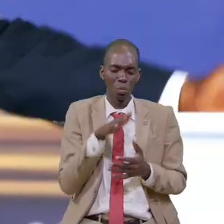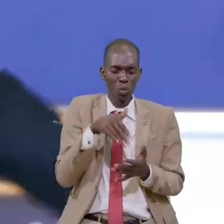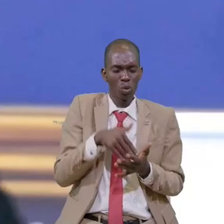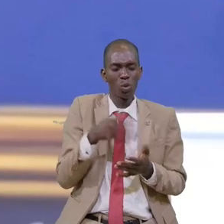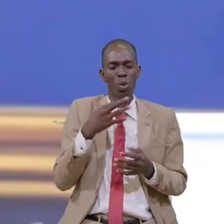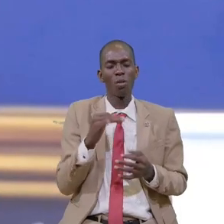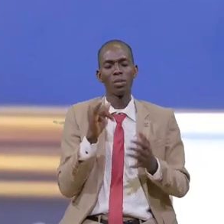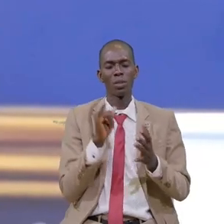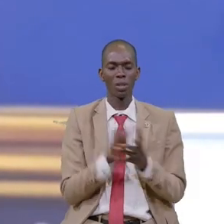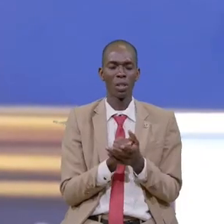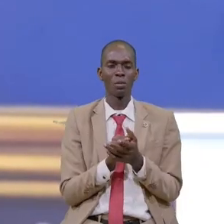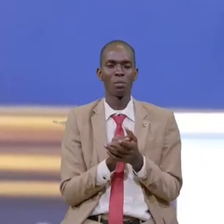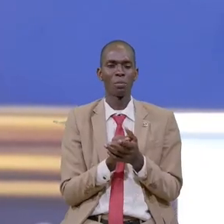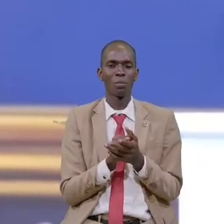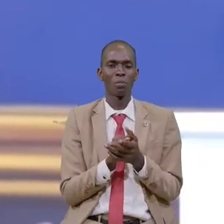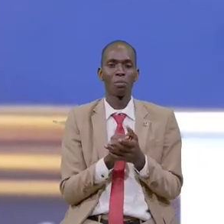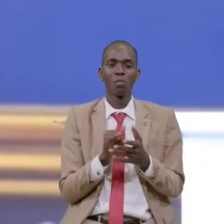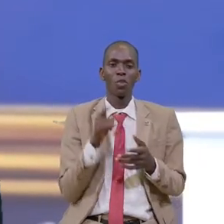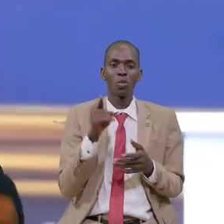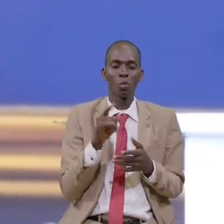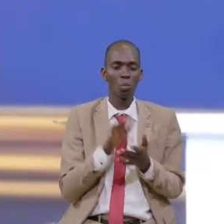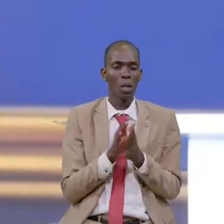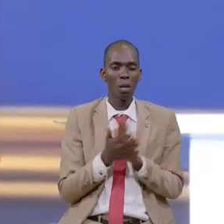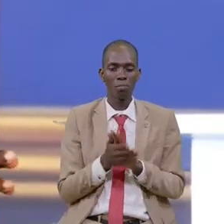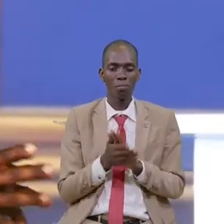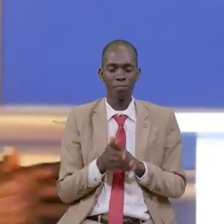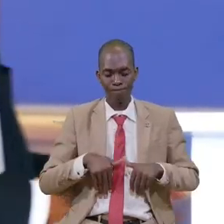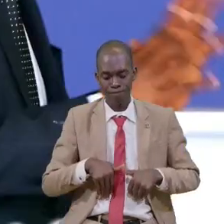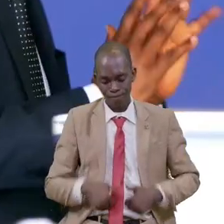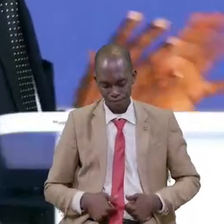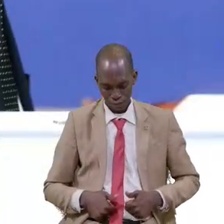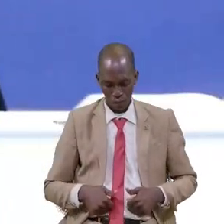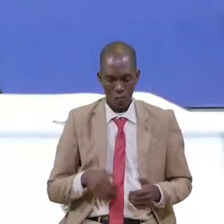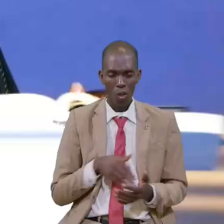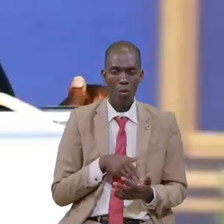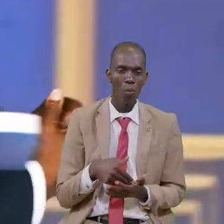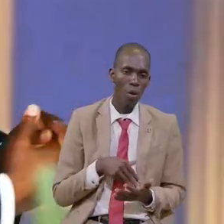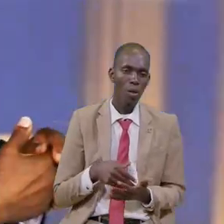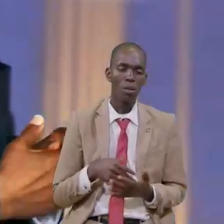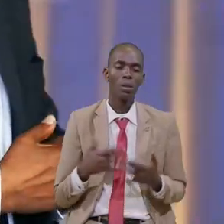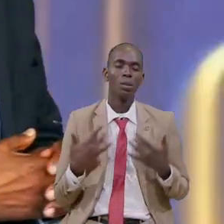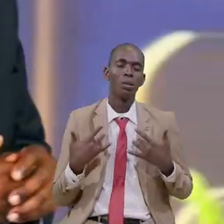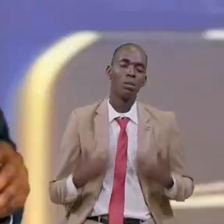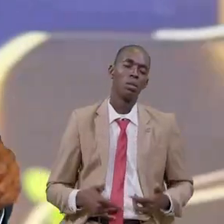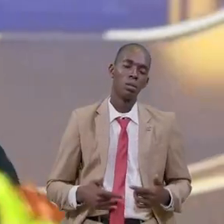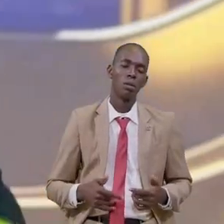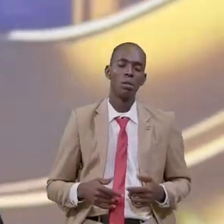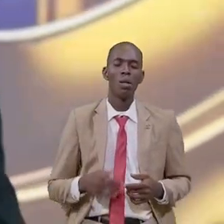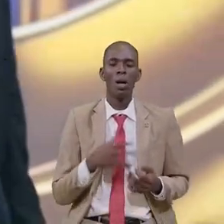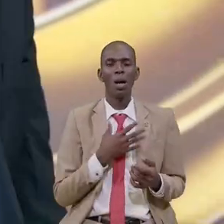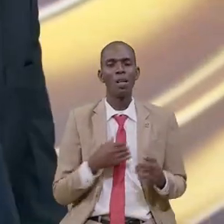course, tu es fatigué, tu es épuisé. Et en tant qu'artisan du